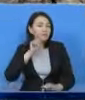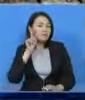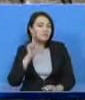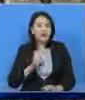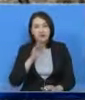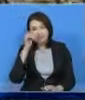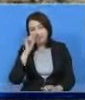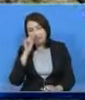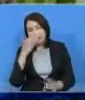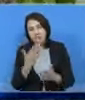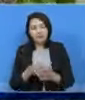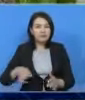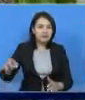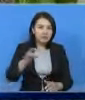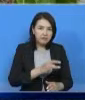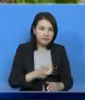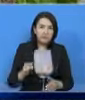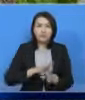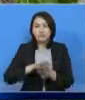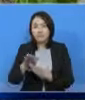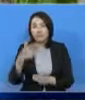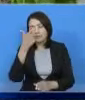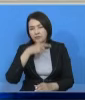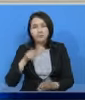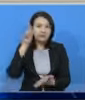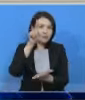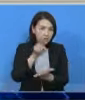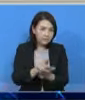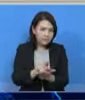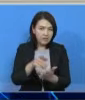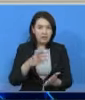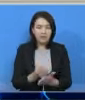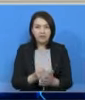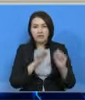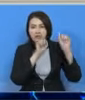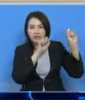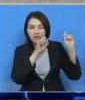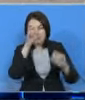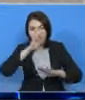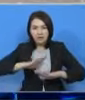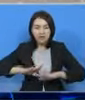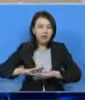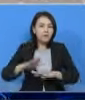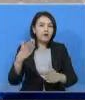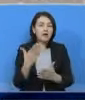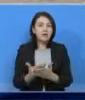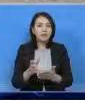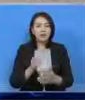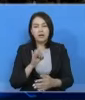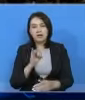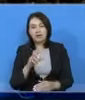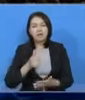всех регионов нашей республики, чтобы исполнить свой священный долг, заключающийся в защите Отечества. Однако основной